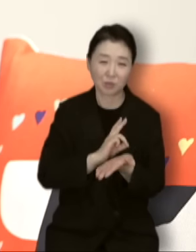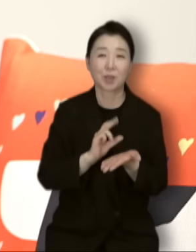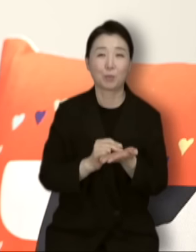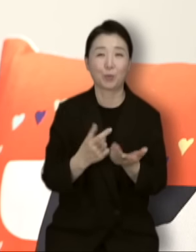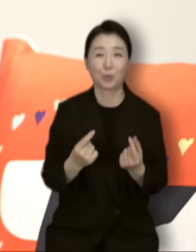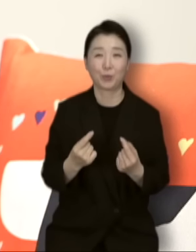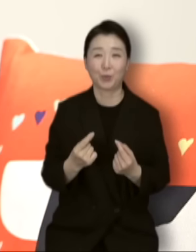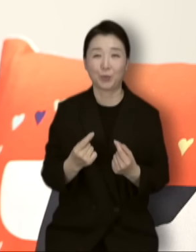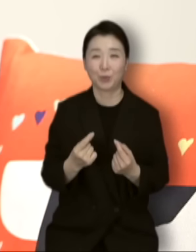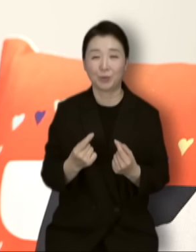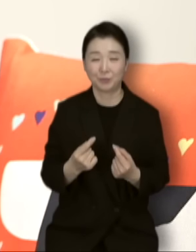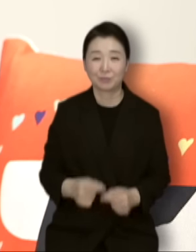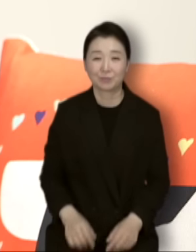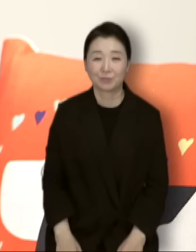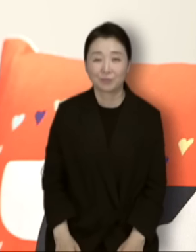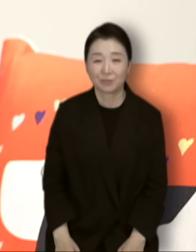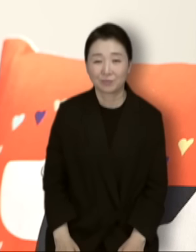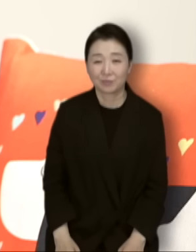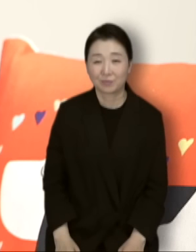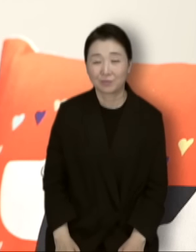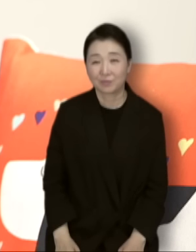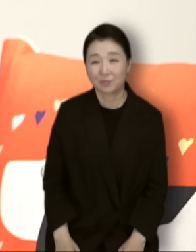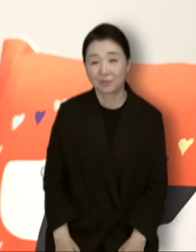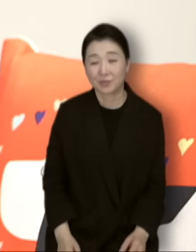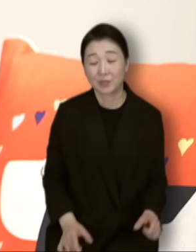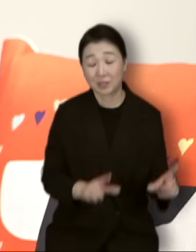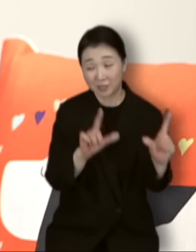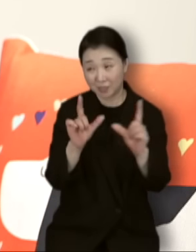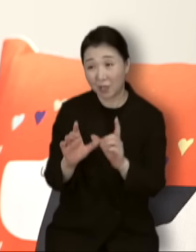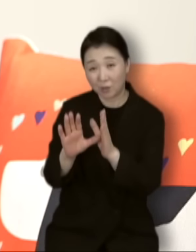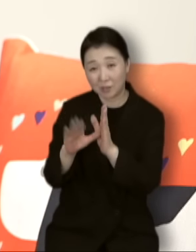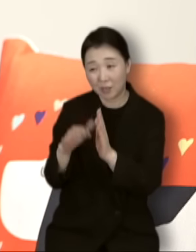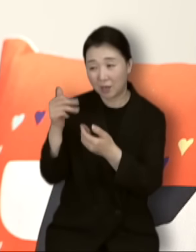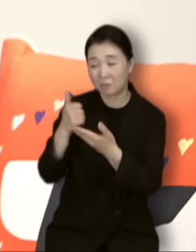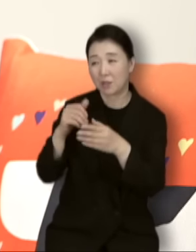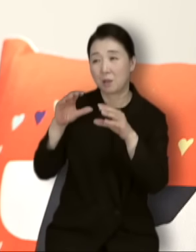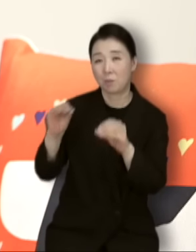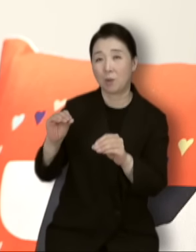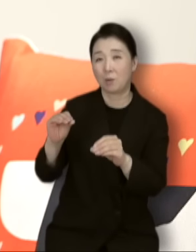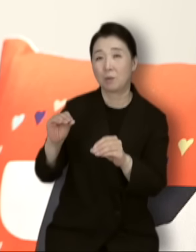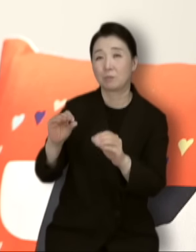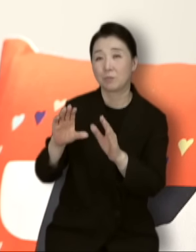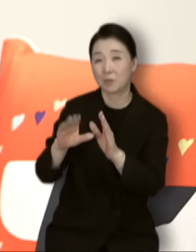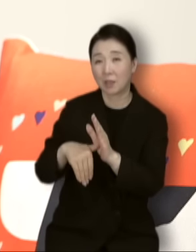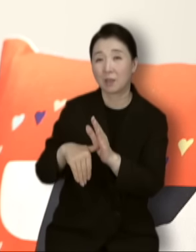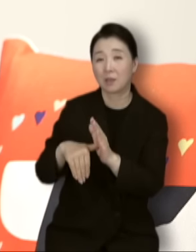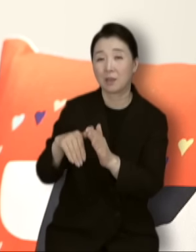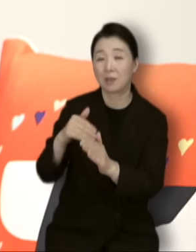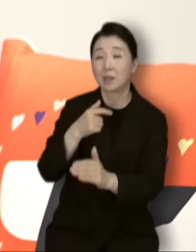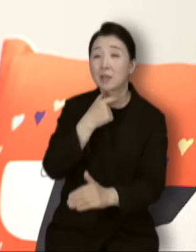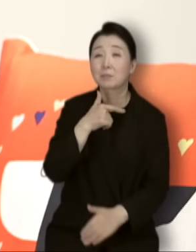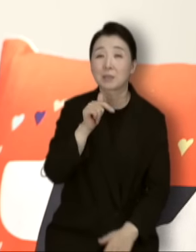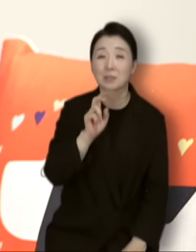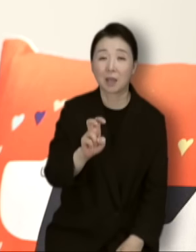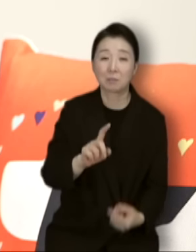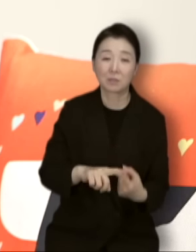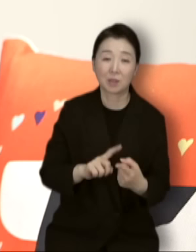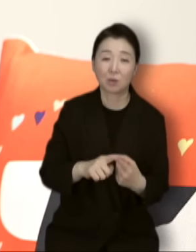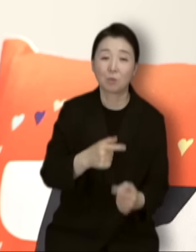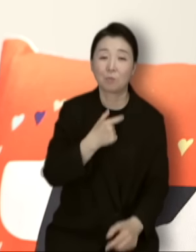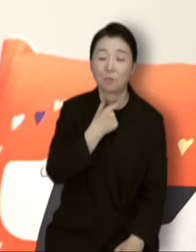그때 기도 제목이었습니다네 그런 생활을 하면서 하나님 나를 딱 멈춰 섰을 때 갑상선